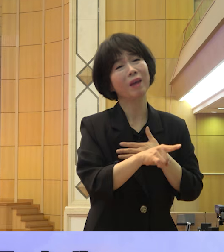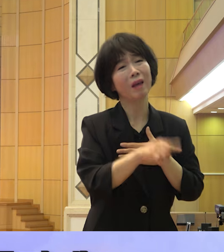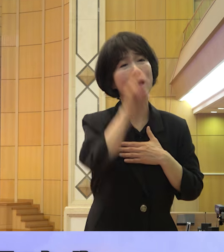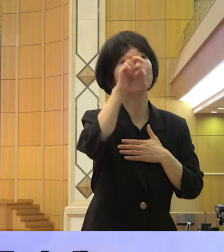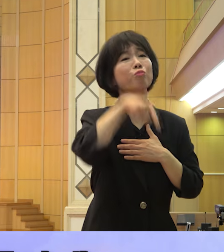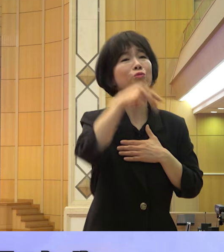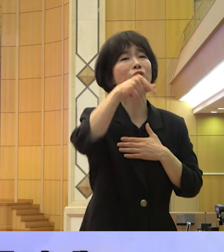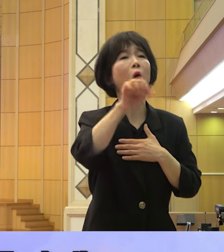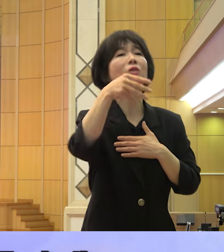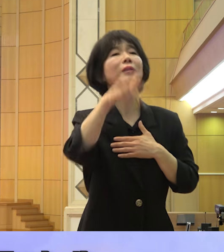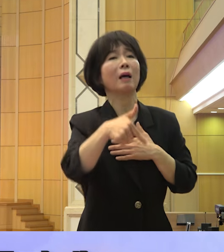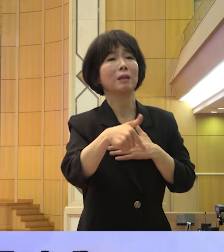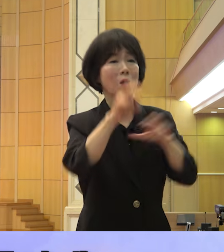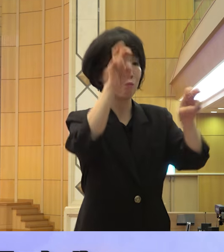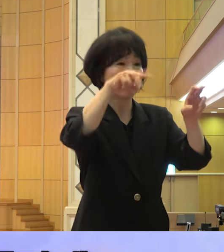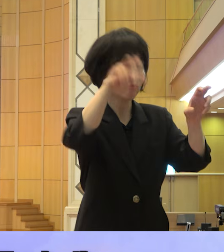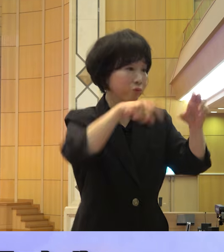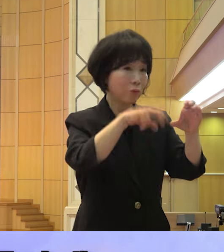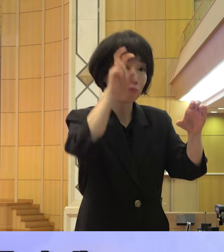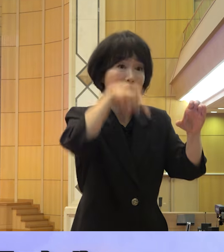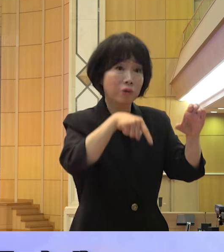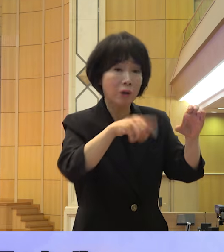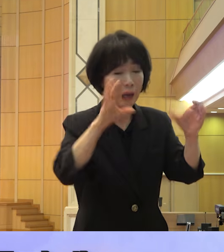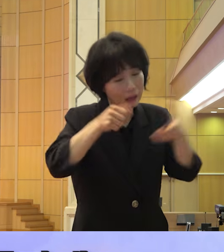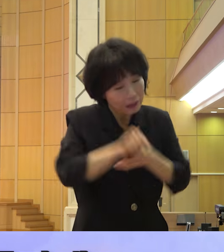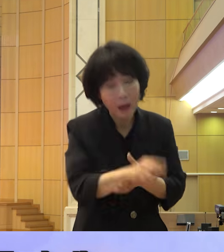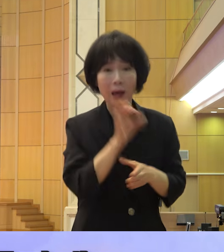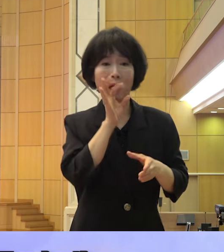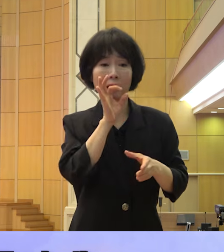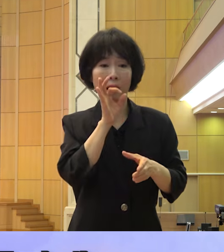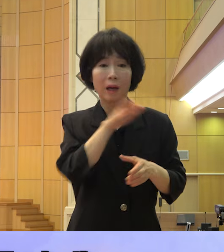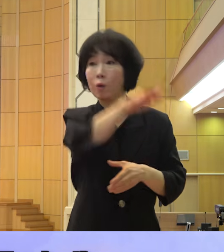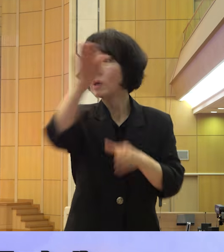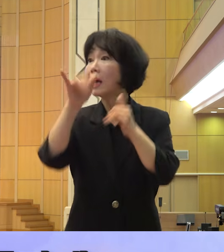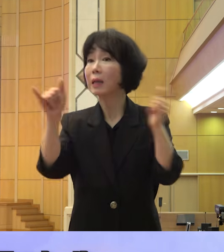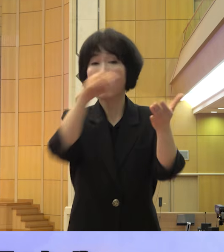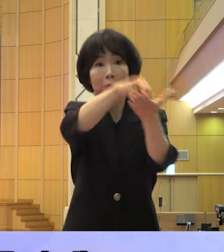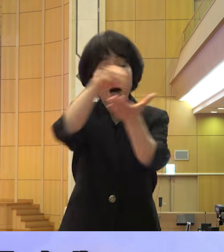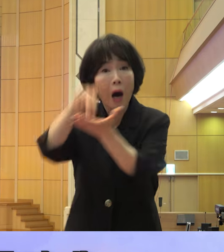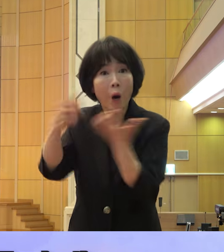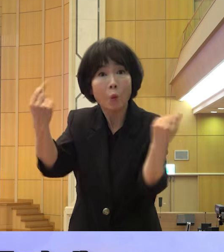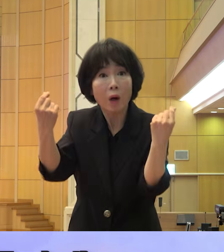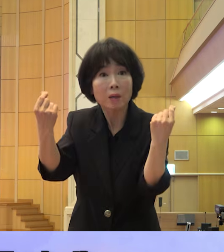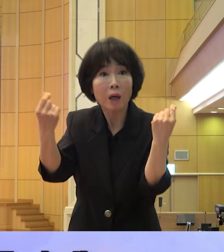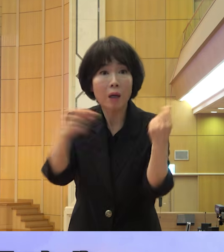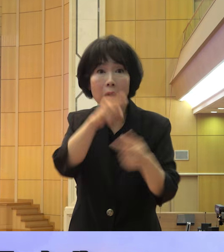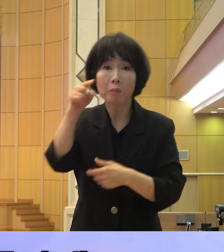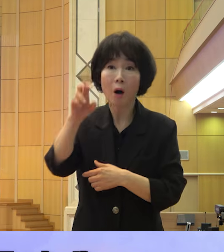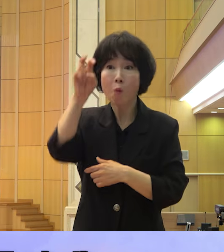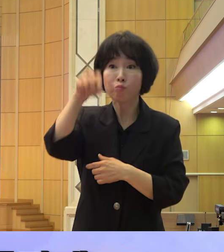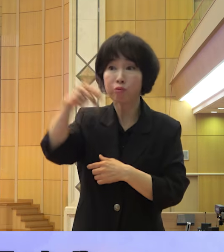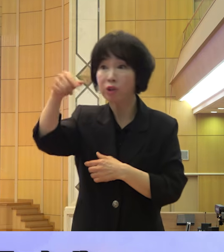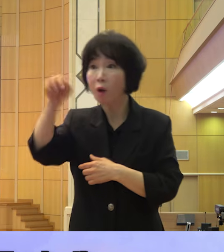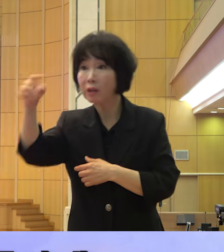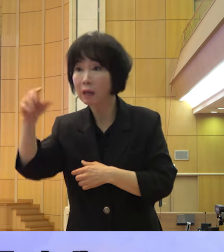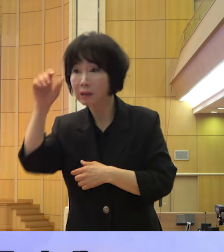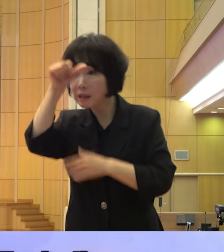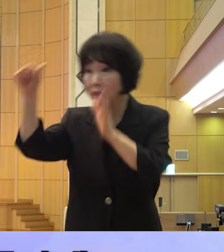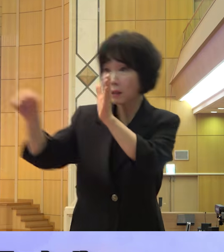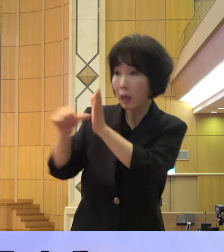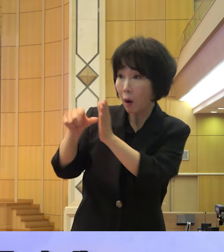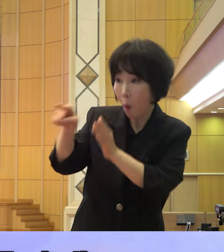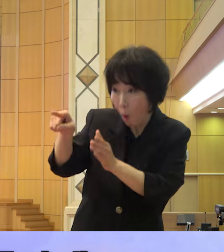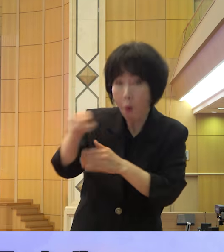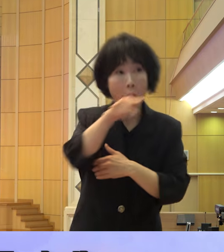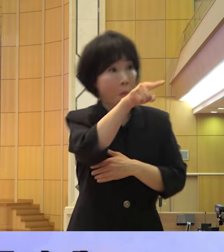수 있는 정란이 있어야 돼요. 그와 같이 사람도 똑같은 사람이지만 무정란 같은 인생이 있고